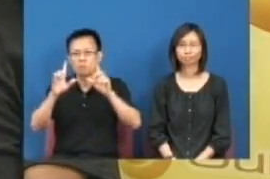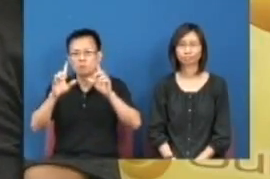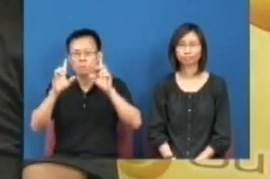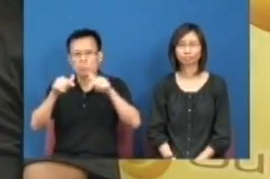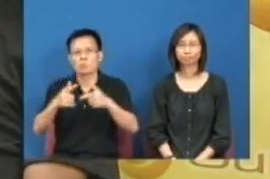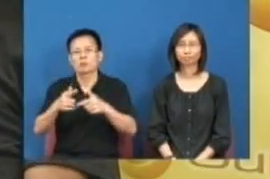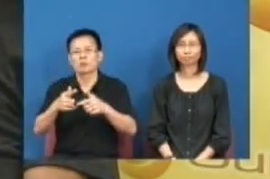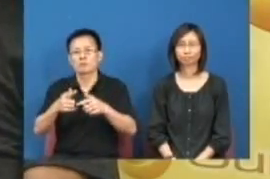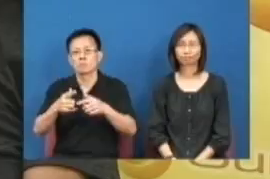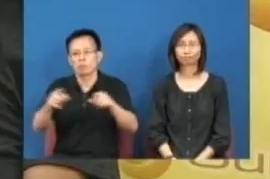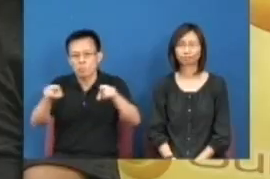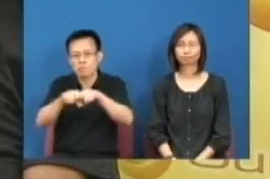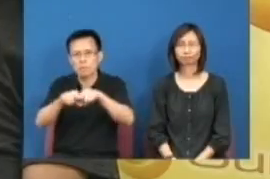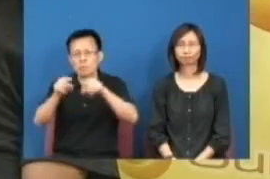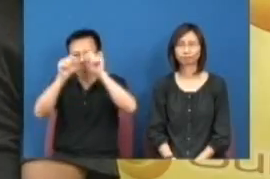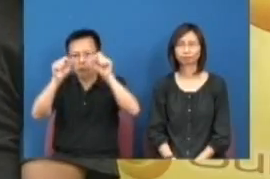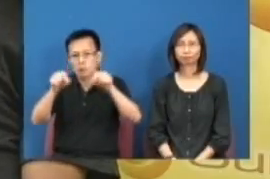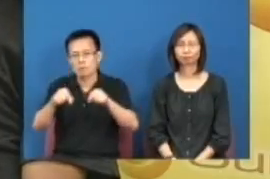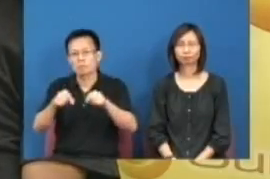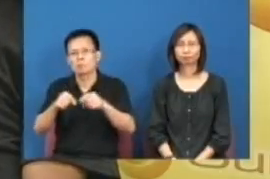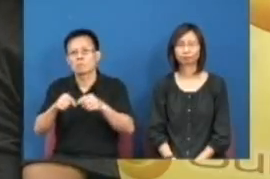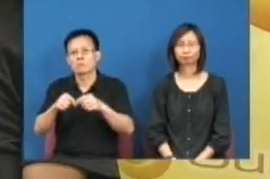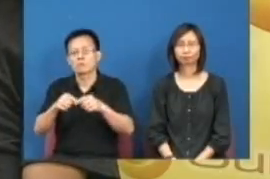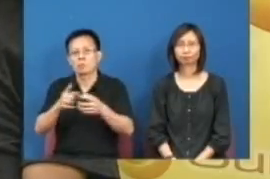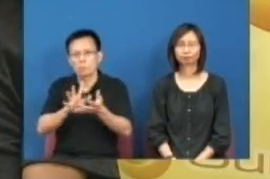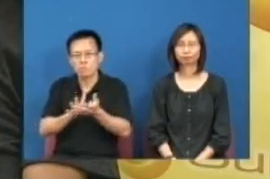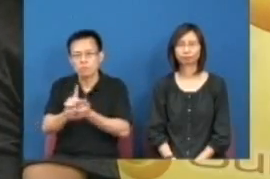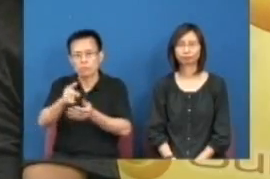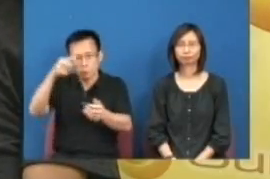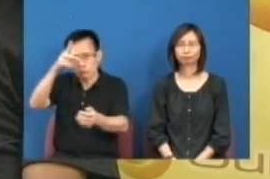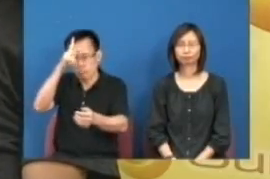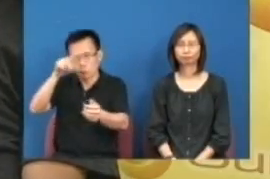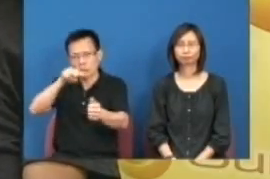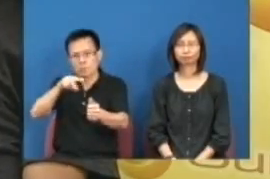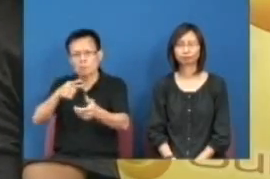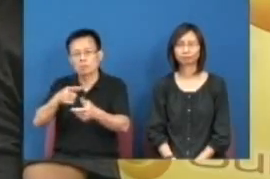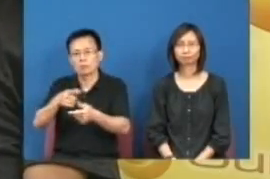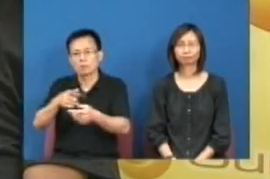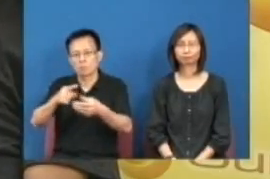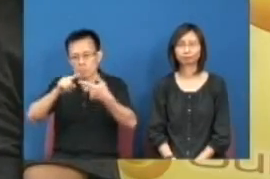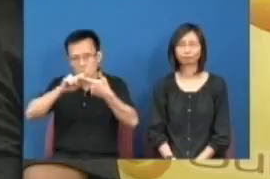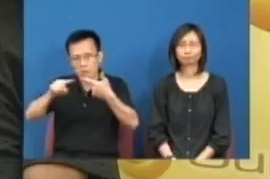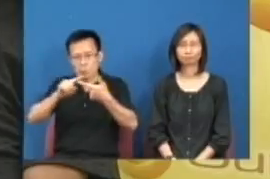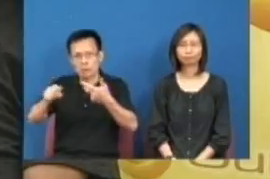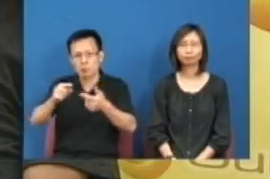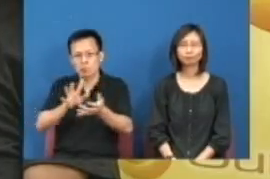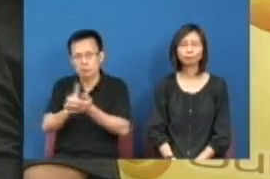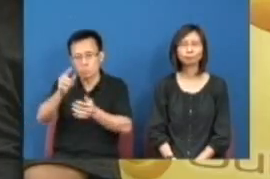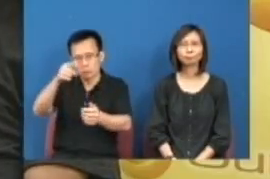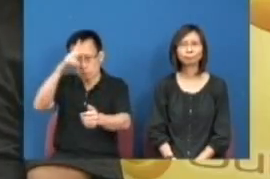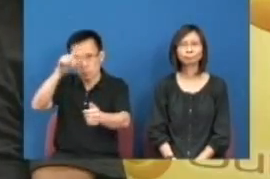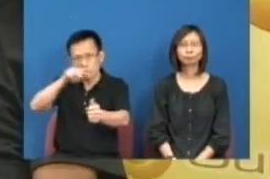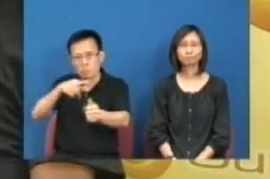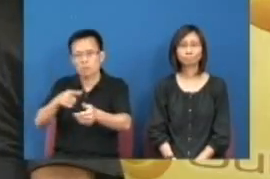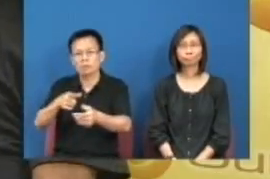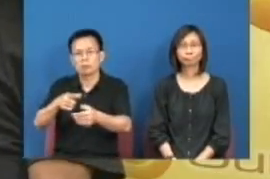的同一個問題，就是在一個專制或者一個次專制的政權底下產生